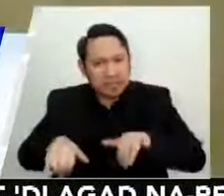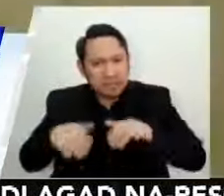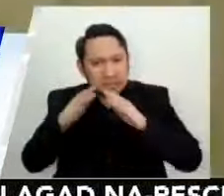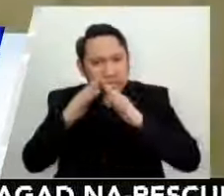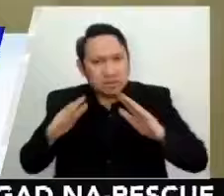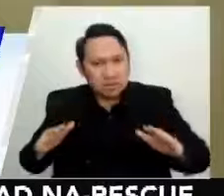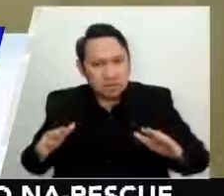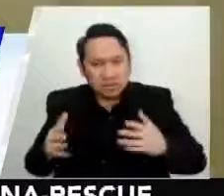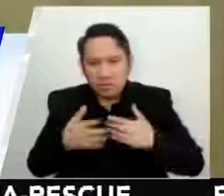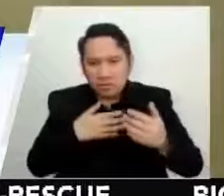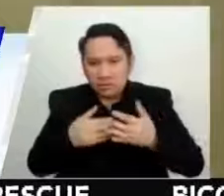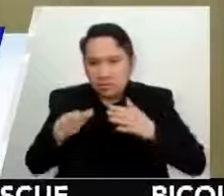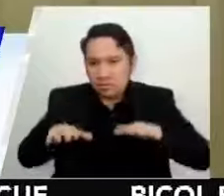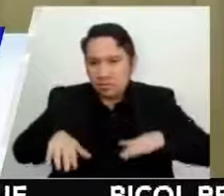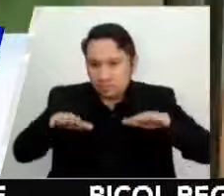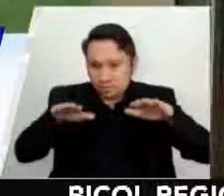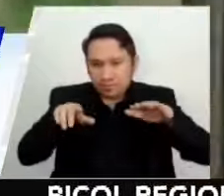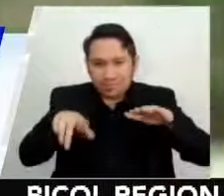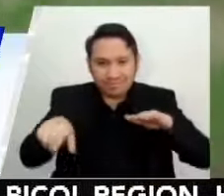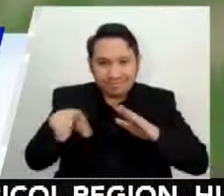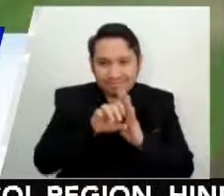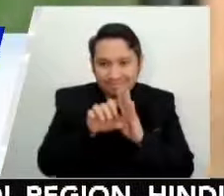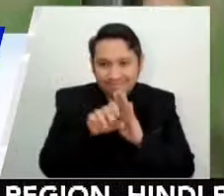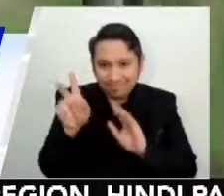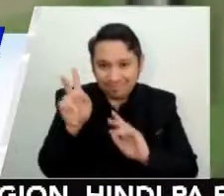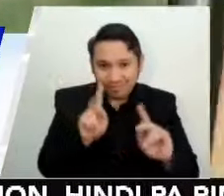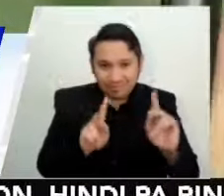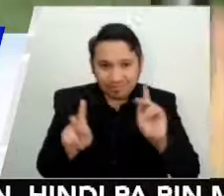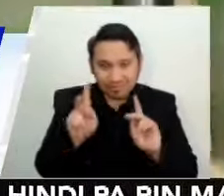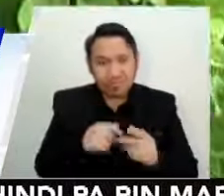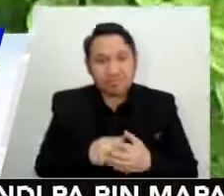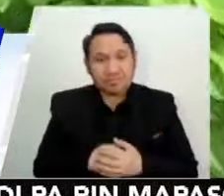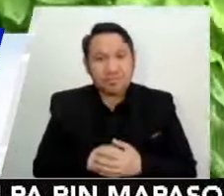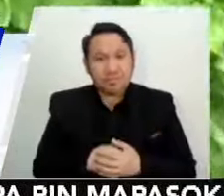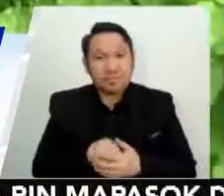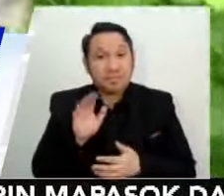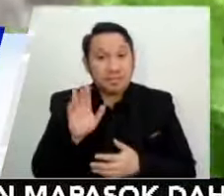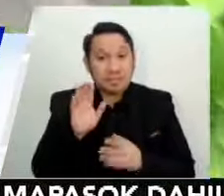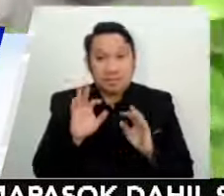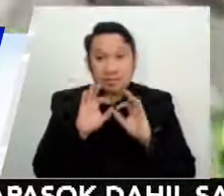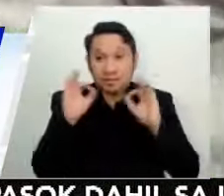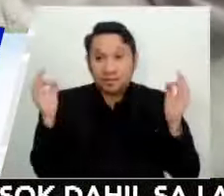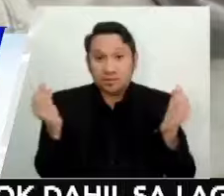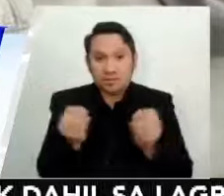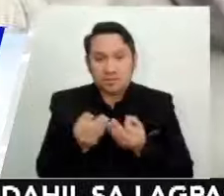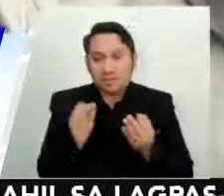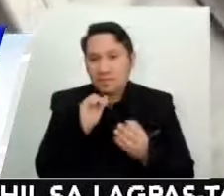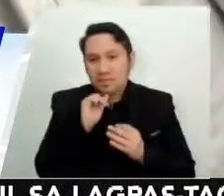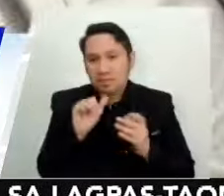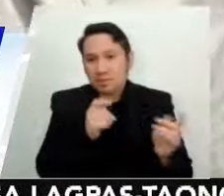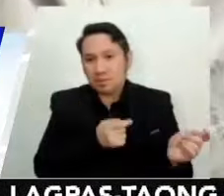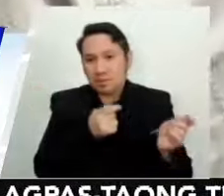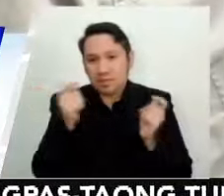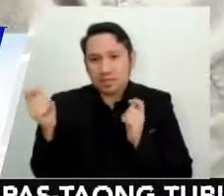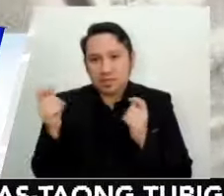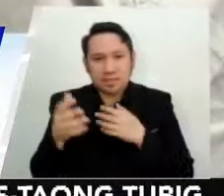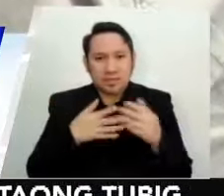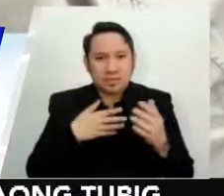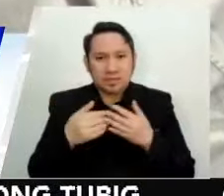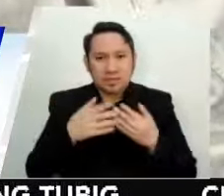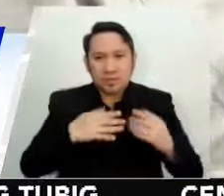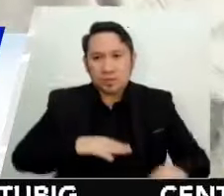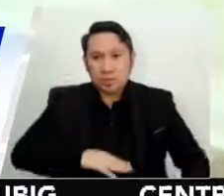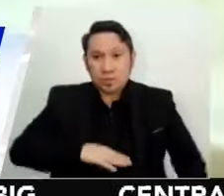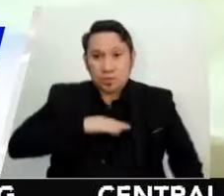ilang residente sa Barangay Kalantas. Si Gina at kanyang pamilya, di pa rin lumikas kahit abot dibdib na ang baha.